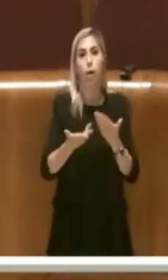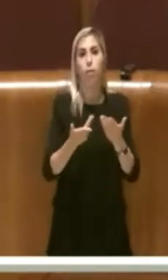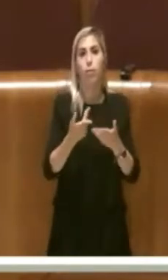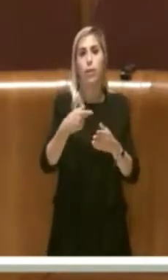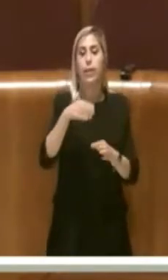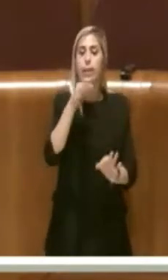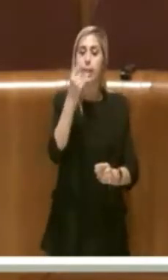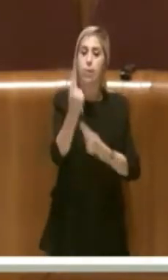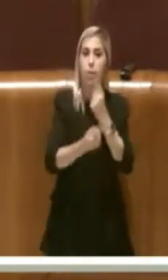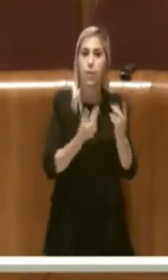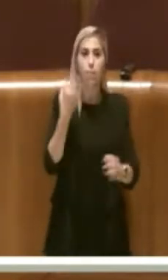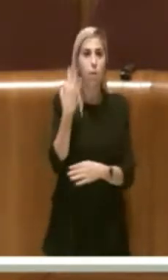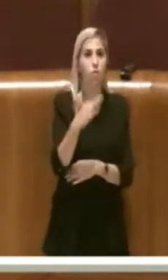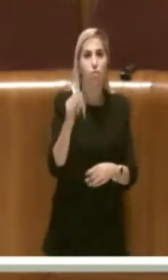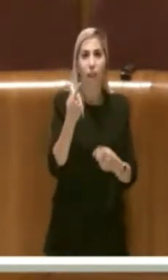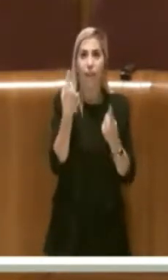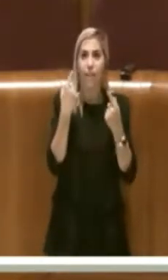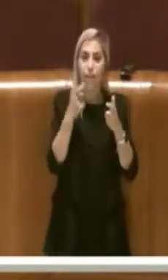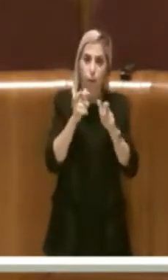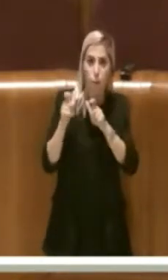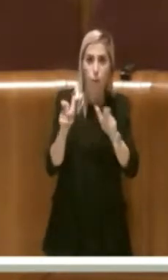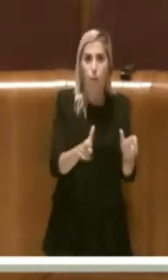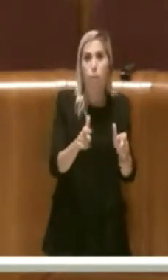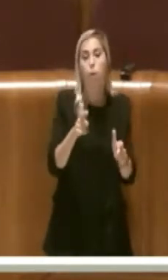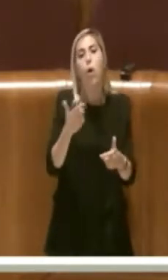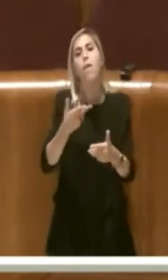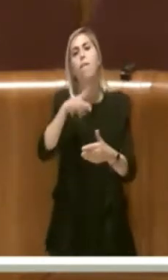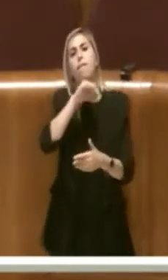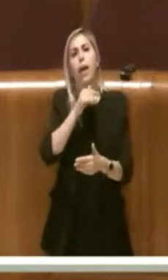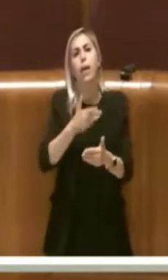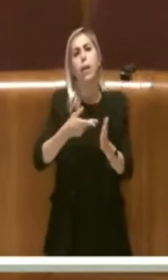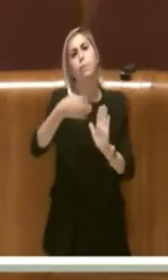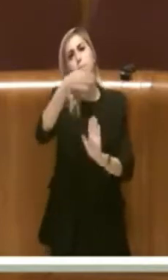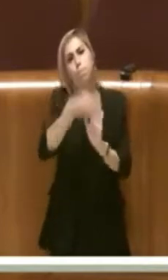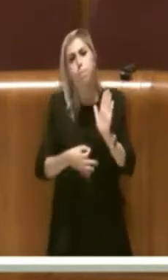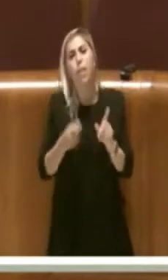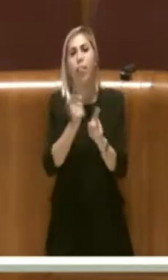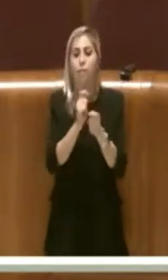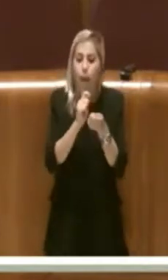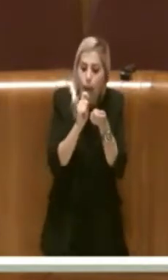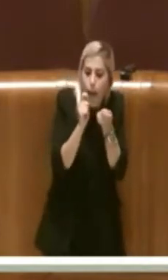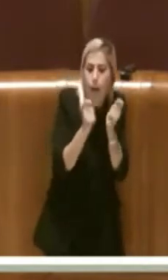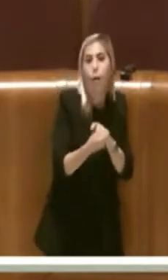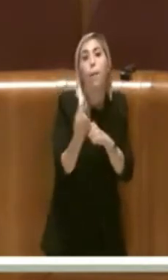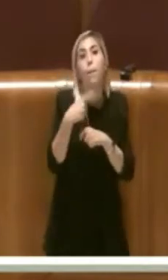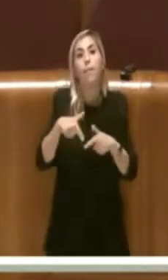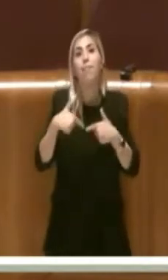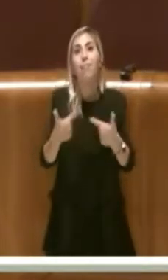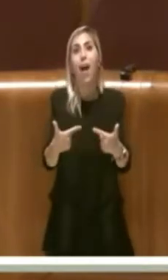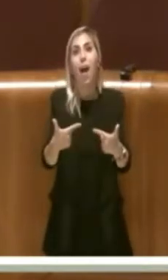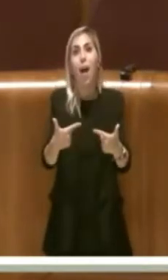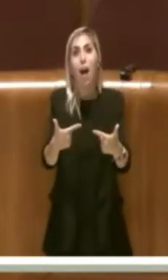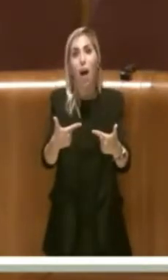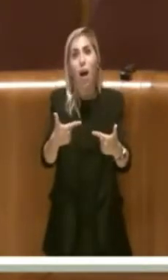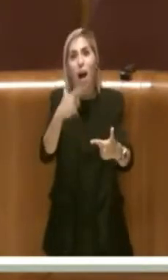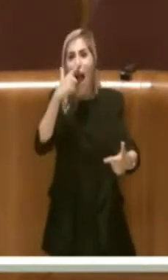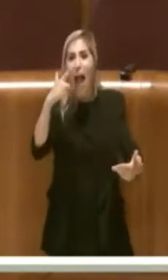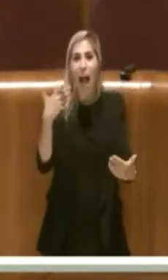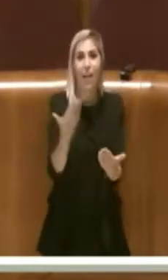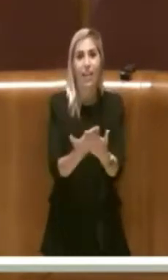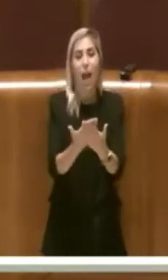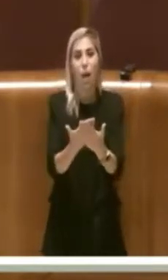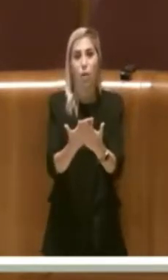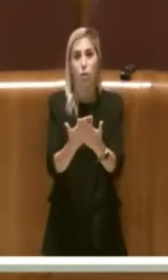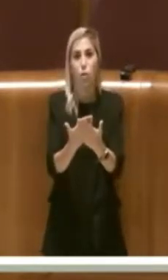ben definiti, un'attualizzazione dei vecchi contenuti proprio per dare, come dire, un